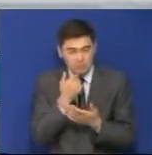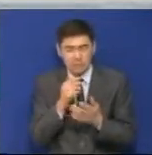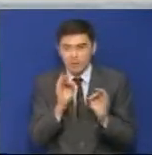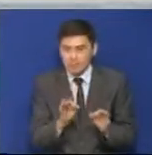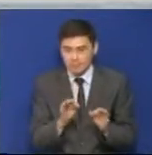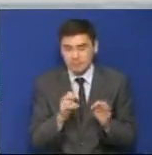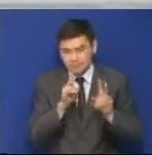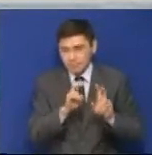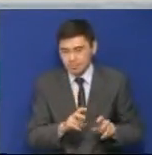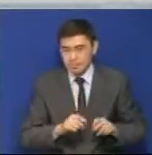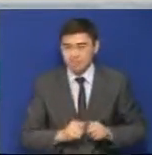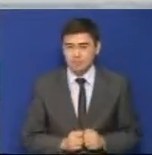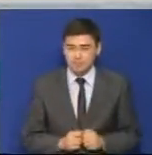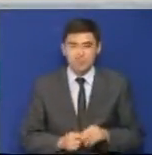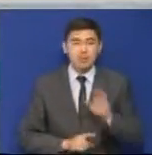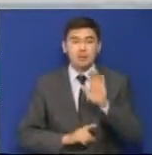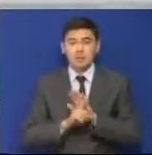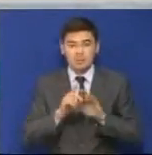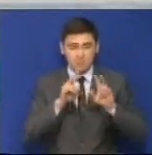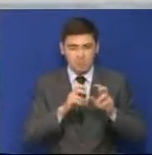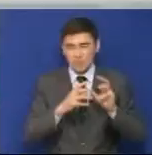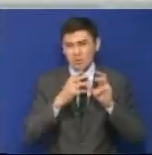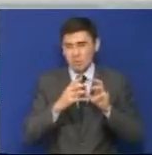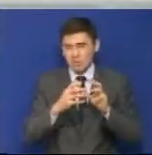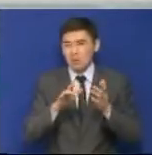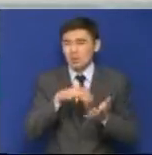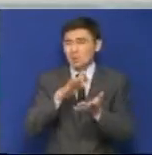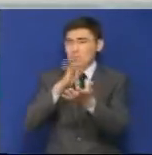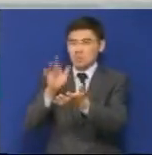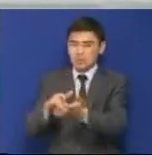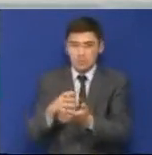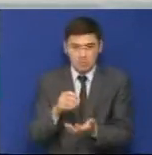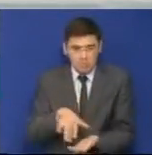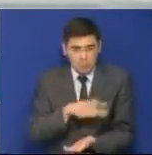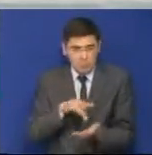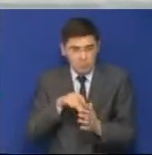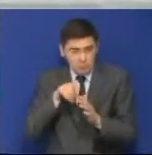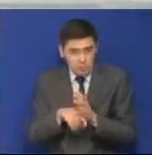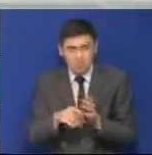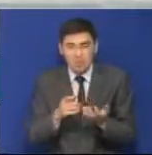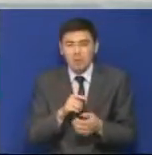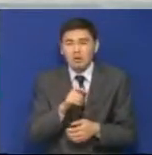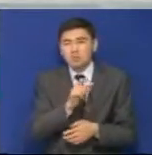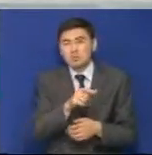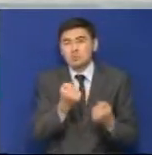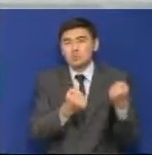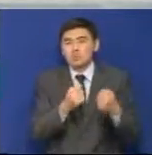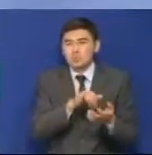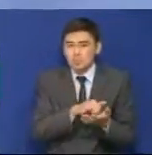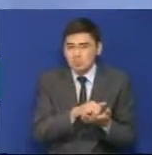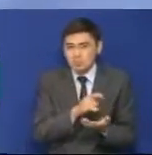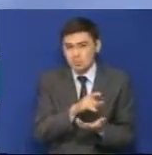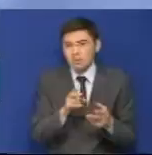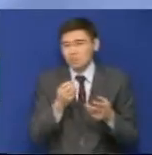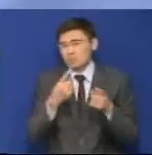Жедел алдын алу шарасы басталғаннан бері қала аралық және қалалық автобустарда жылдамдықты асыру, жүргізуші куәлігі мерзімінің өтіп кетуі сынды